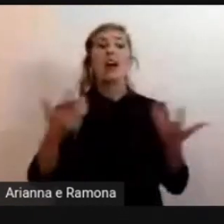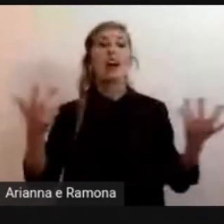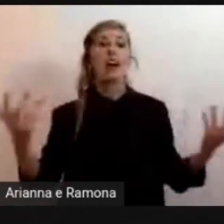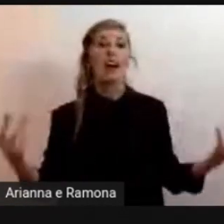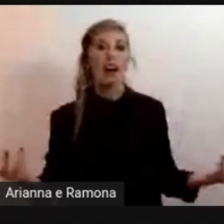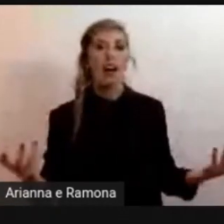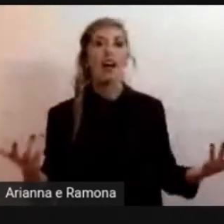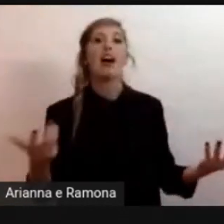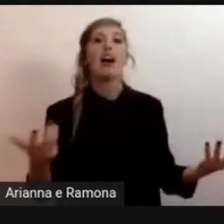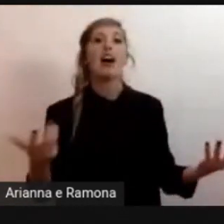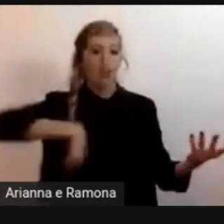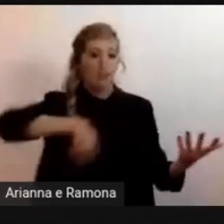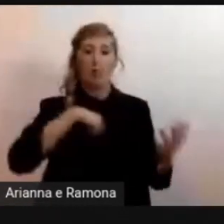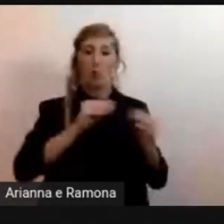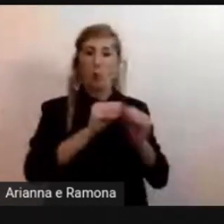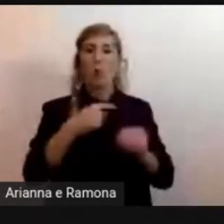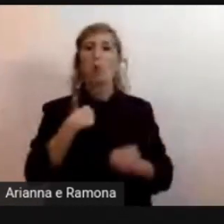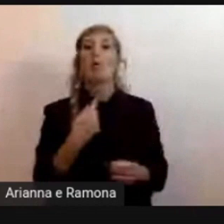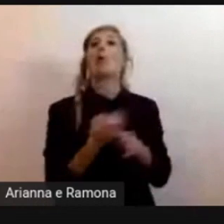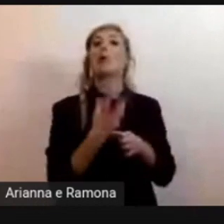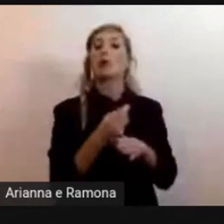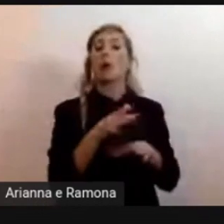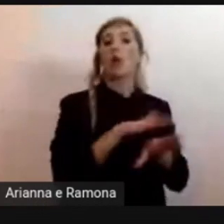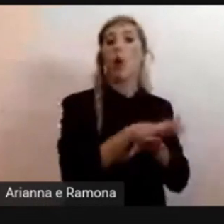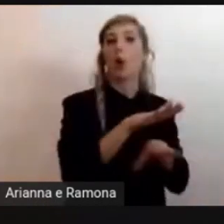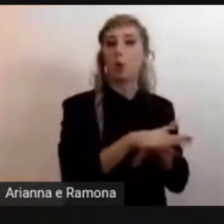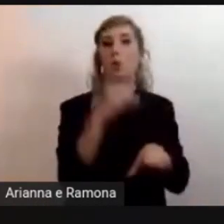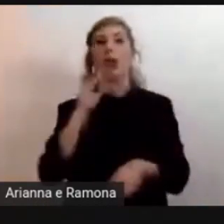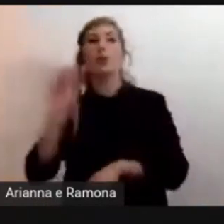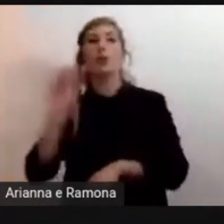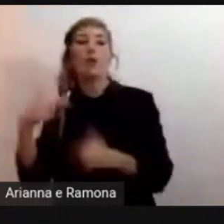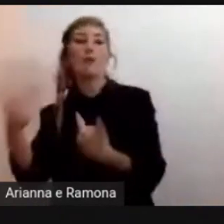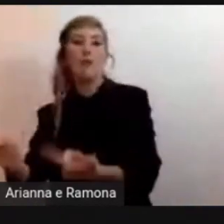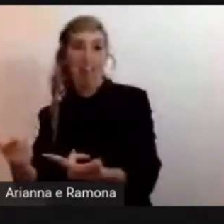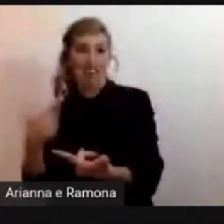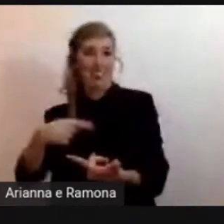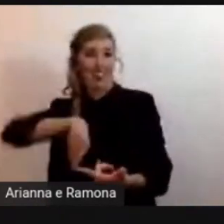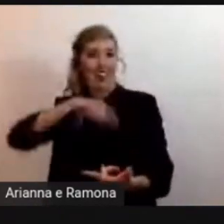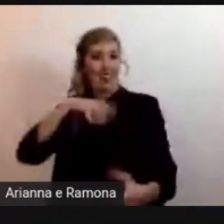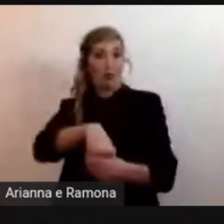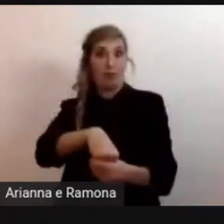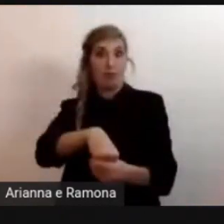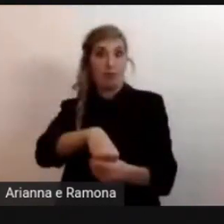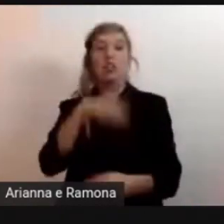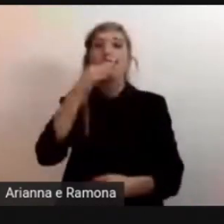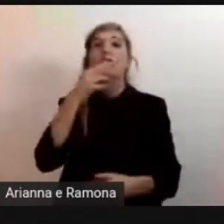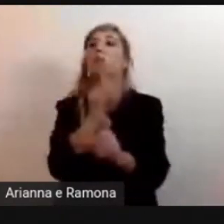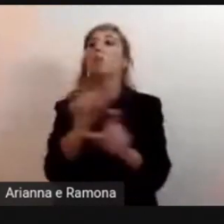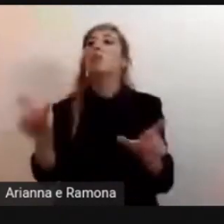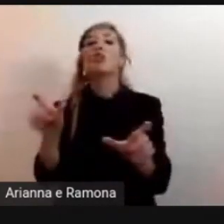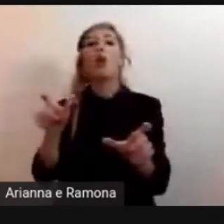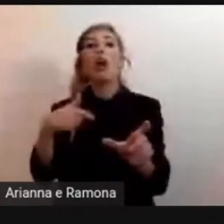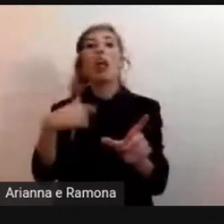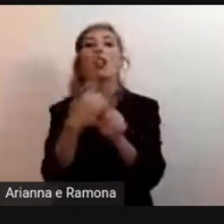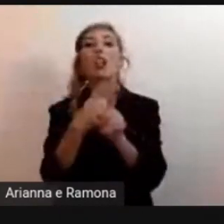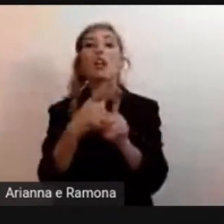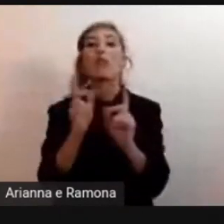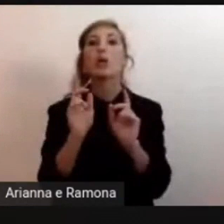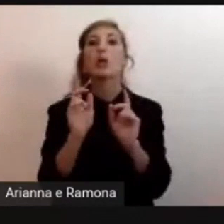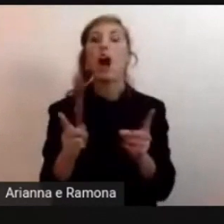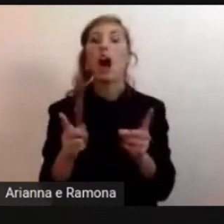corruzione consumo domani lo fece ea siamo nella situazione di gente che deve